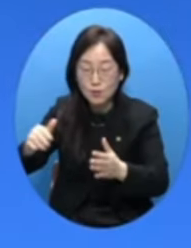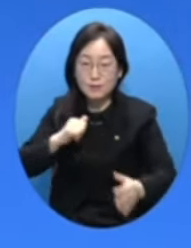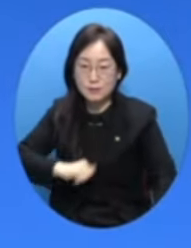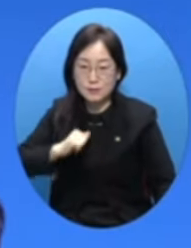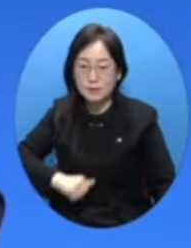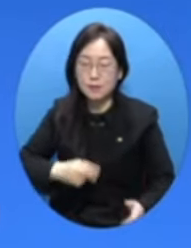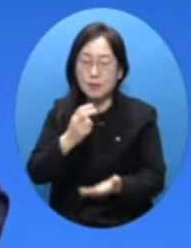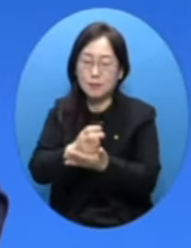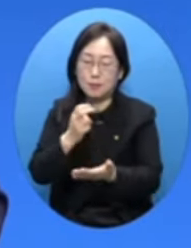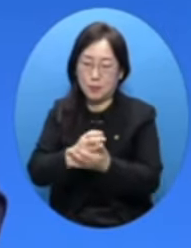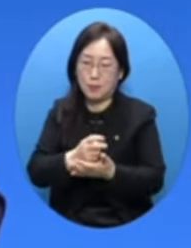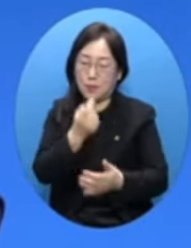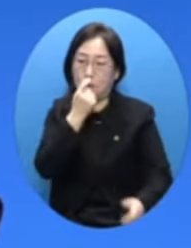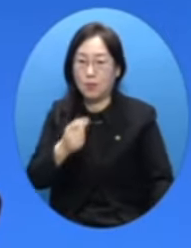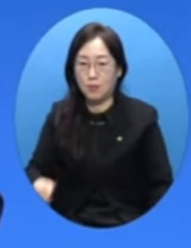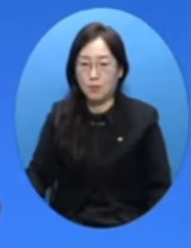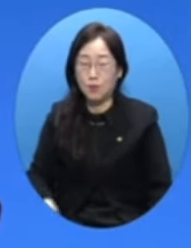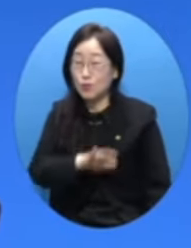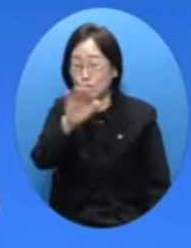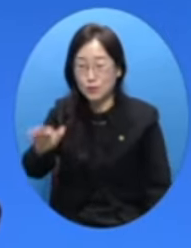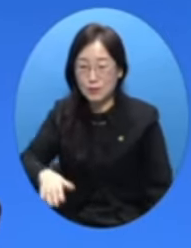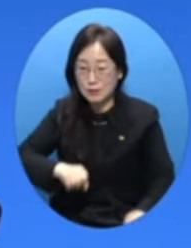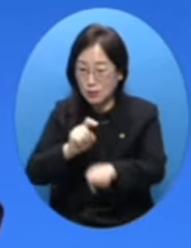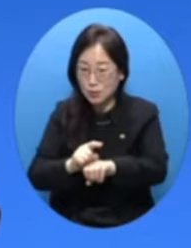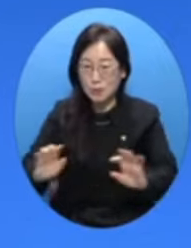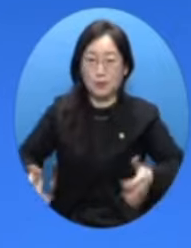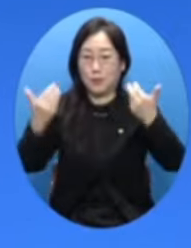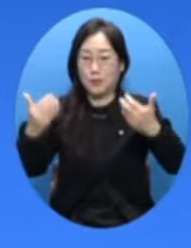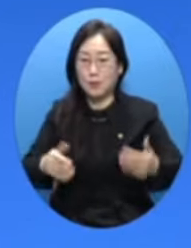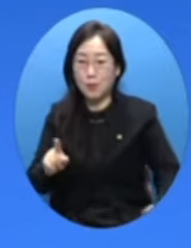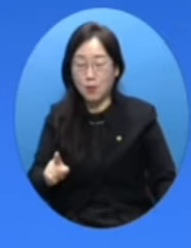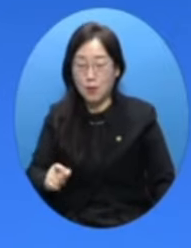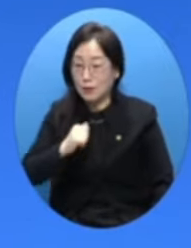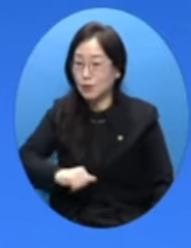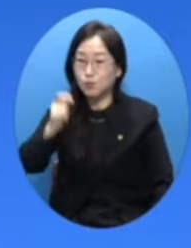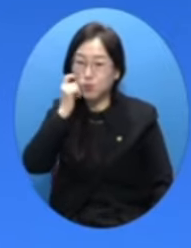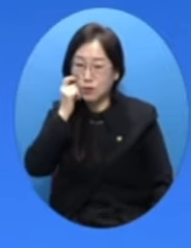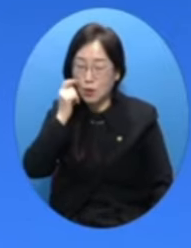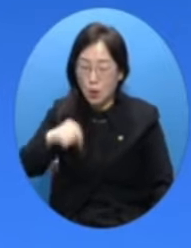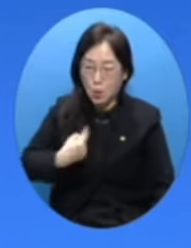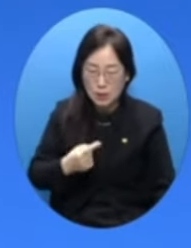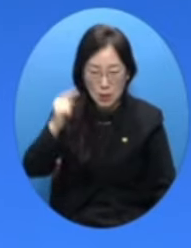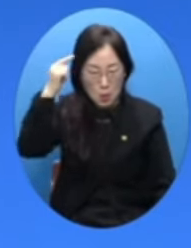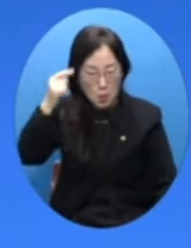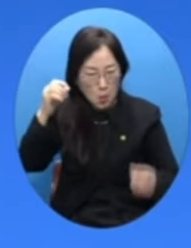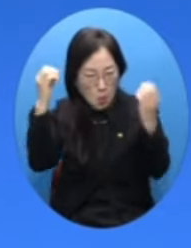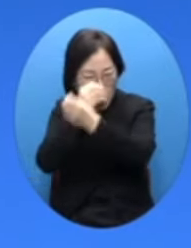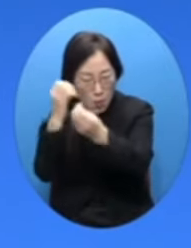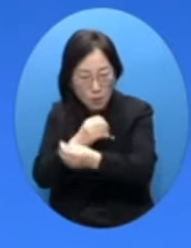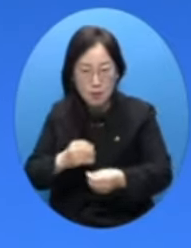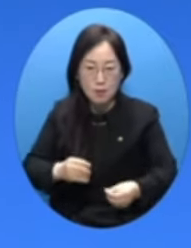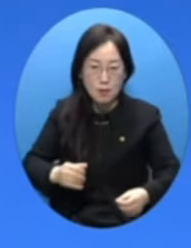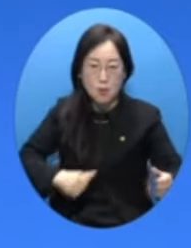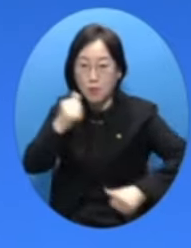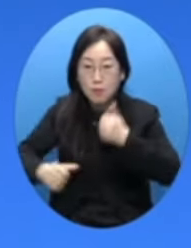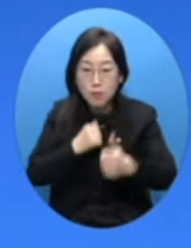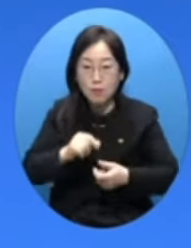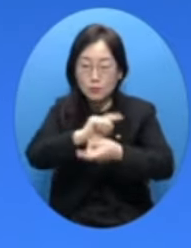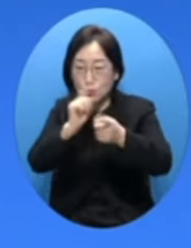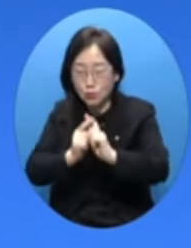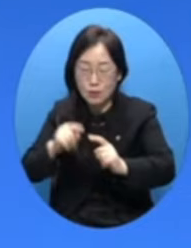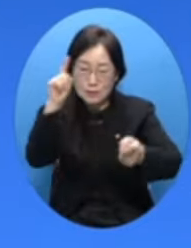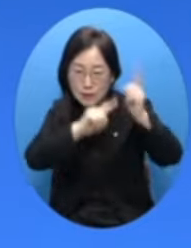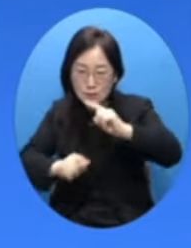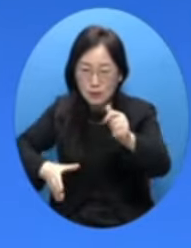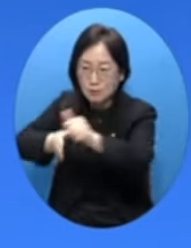배웁니다. 우리들이 참 급합니다. 인내하지 못합니다. 아무것도 아닌데 혼자 오해하고 화를 내고 그리고 서로 상처를